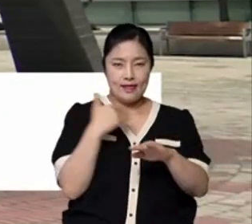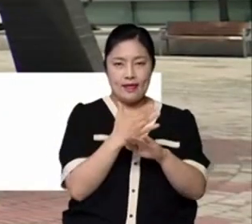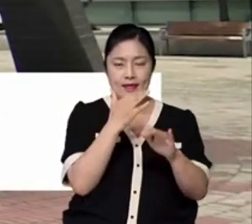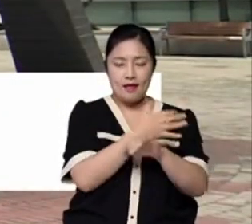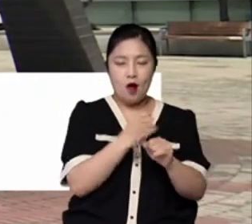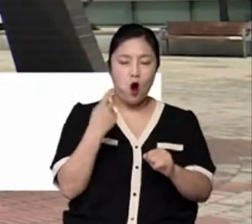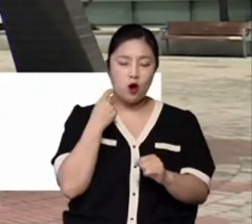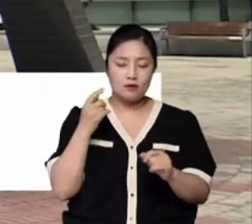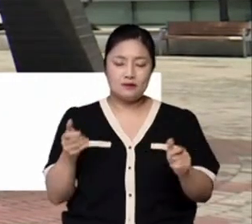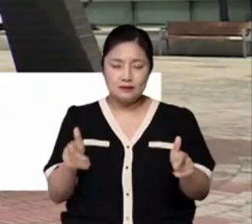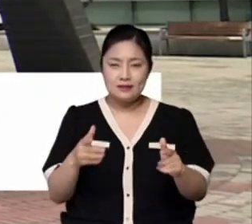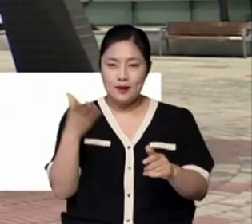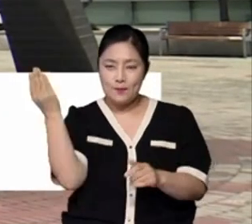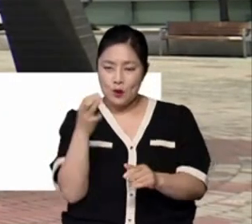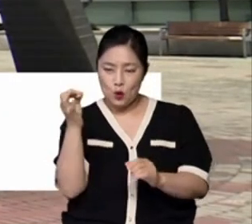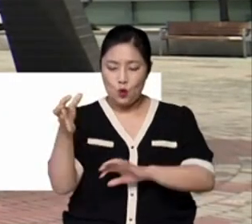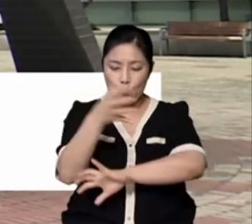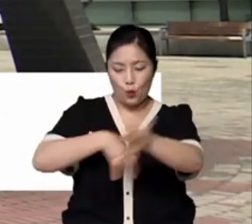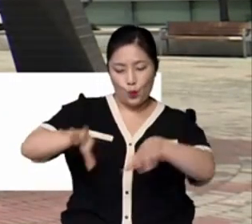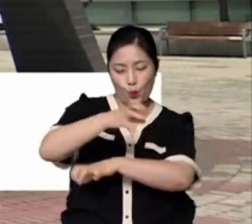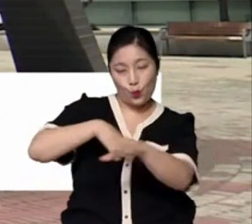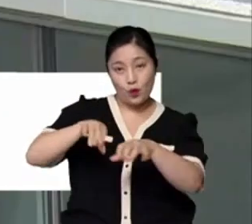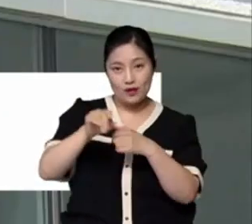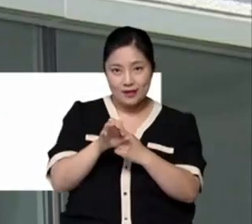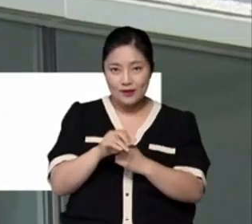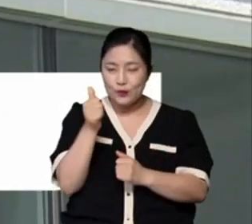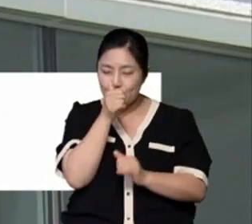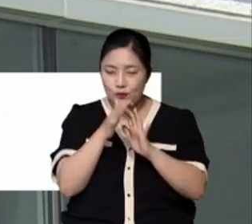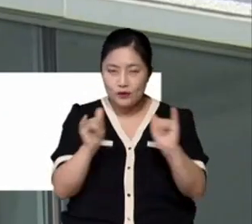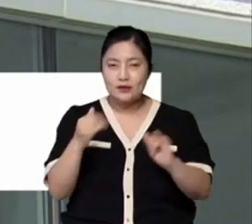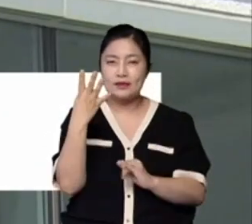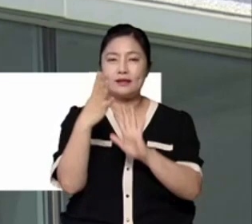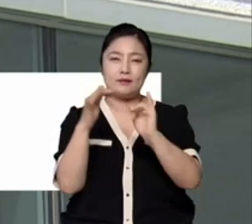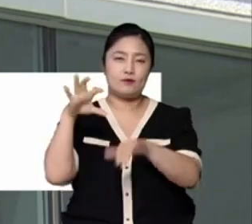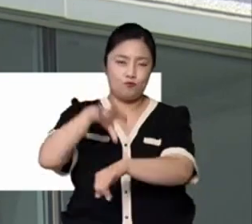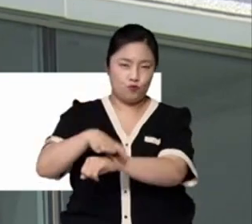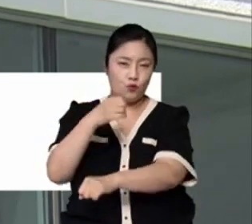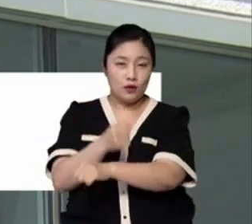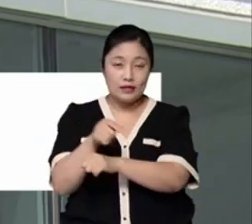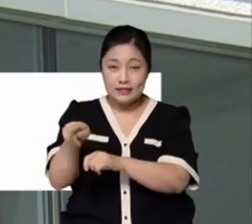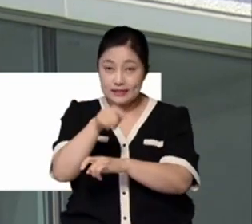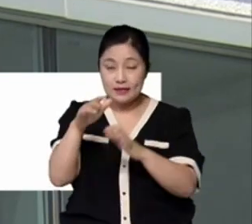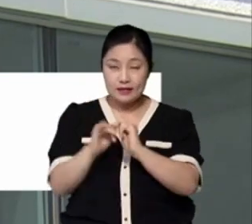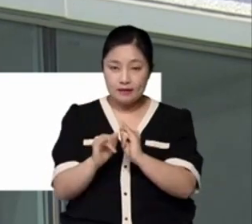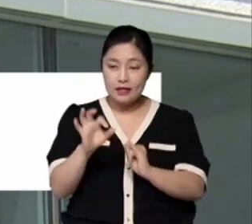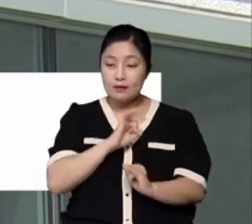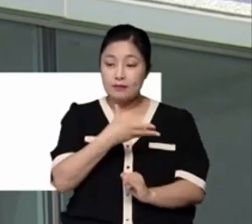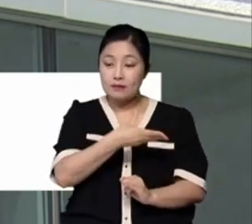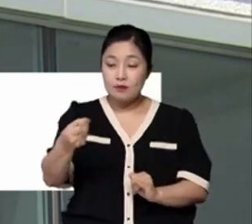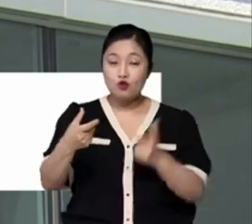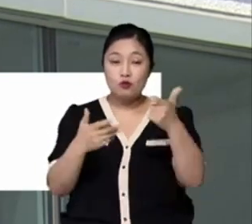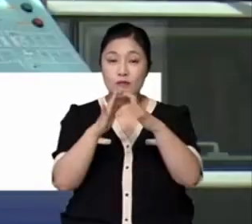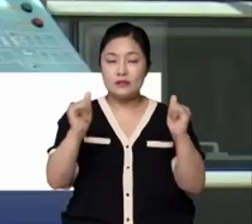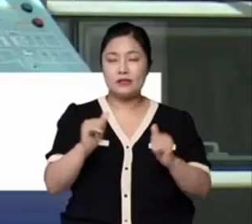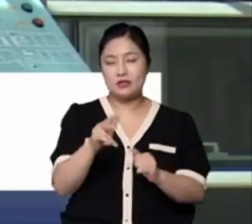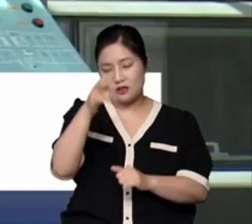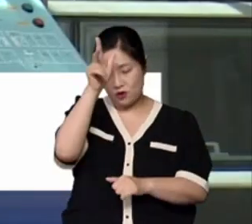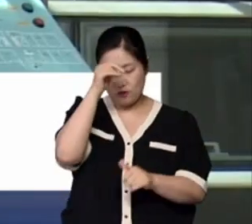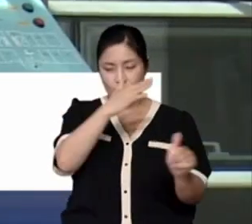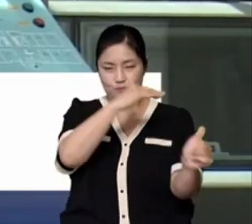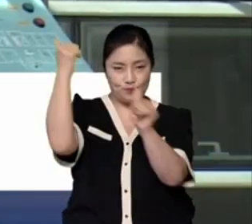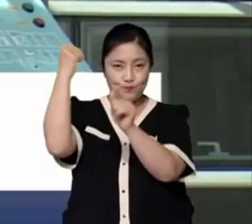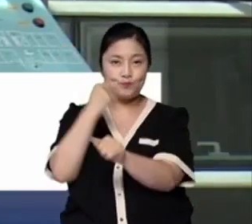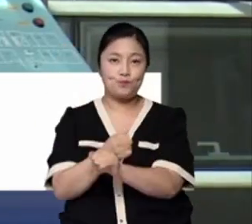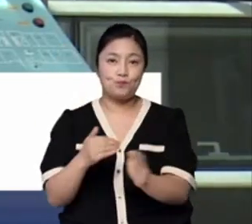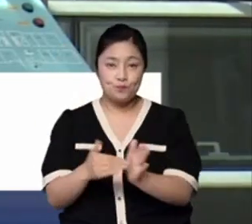허위로 내세워 거액의 대출금을 빼돌린 혐의로 브로커 A씨 등 4명을 구속하고 이들에게 명의를 빌려준 60여 명을 형사